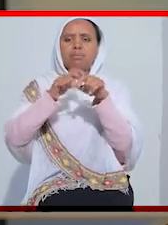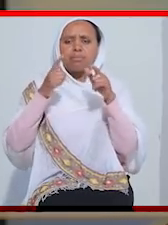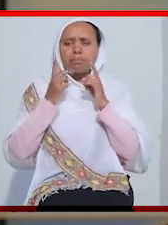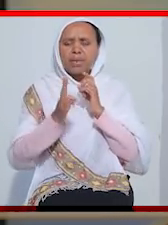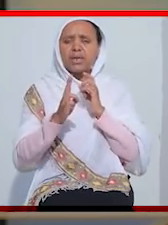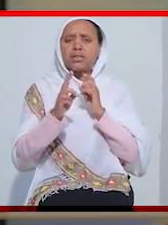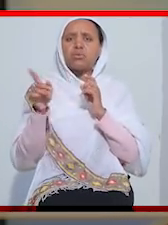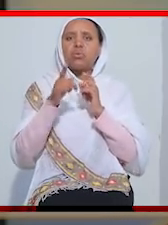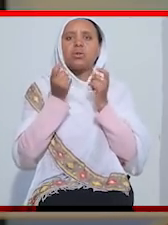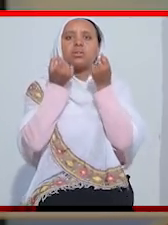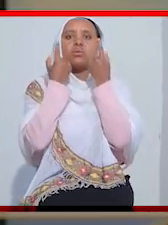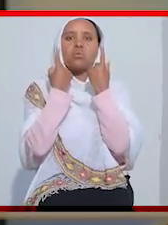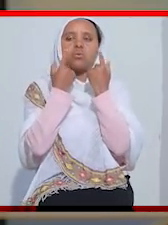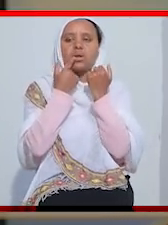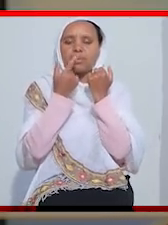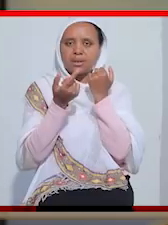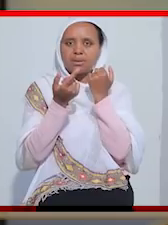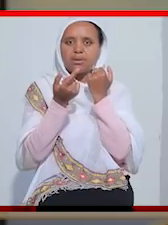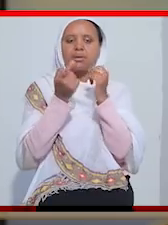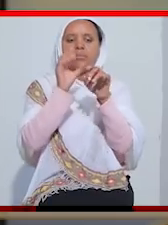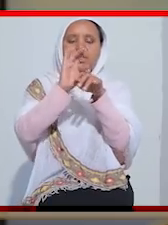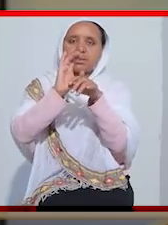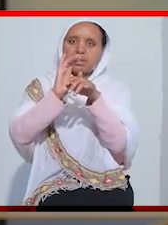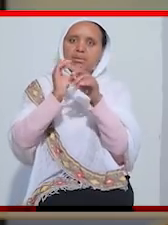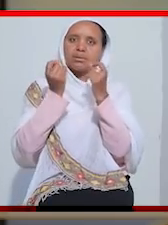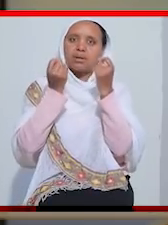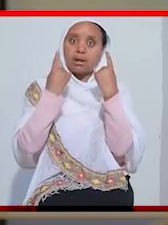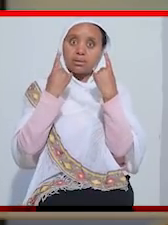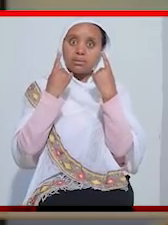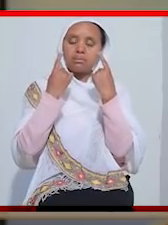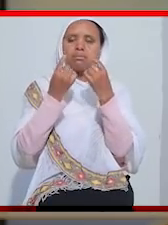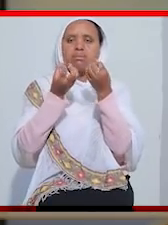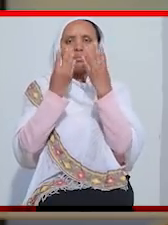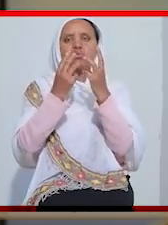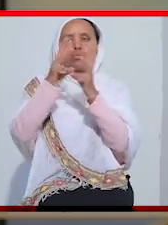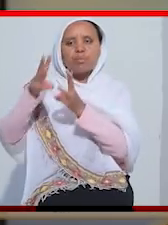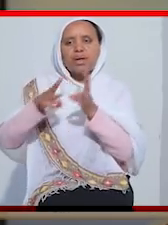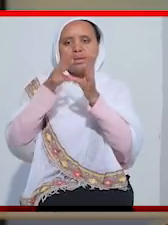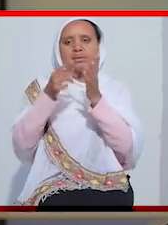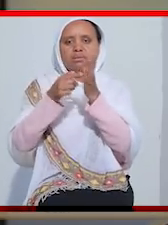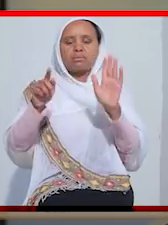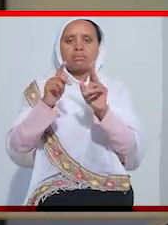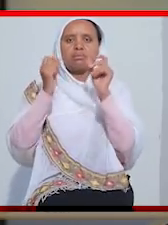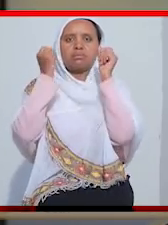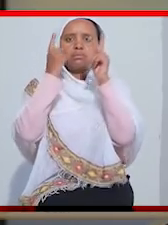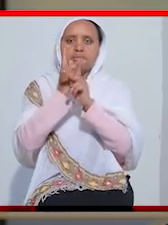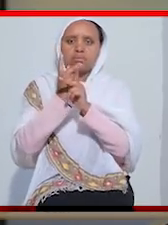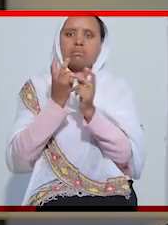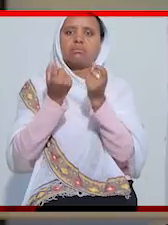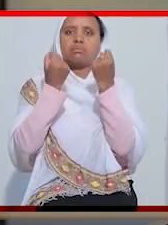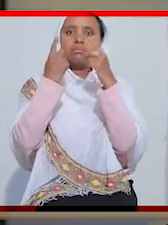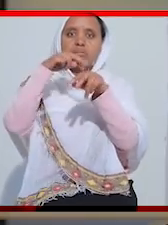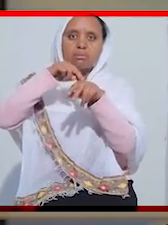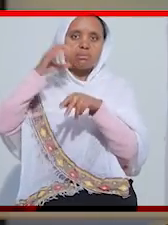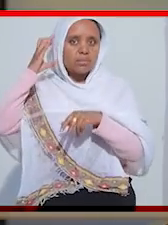የሚመጣባት ጊዜ በድንገት ስለሆነ ትጉ የሚል ቤተ ክርስቲያን ትጋትን በብዙ መንገድ ትገልጠዋለች ተግቶ መጠበቅ